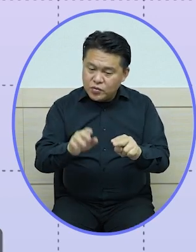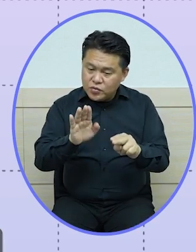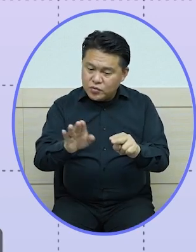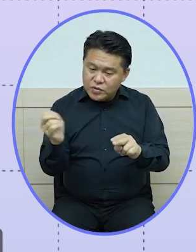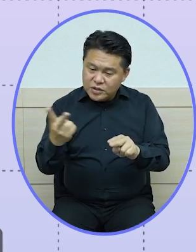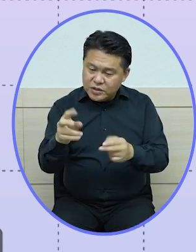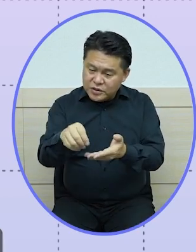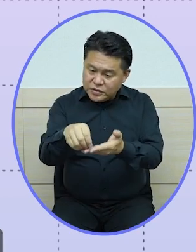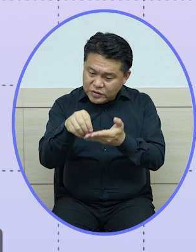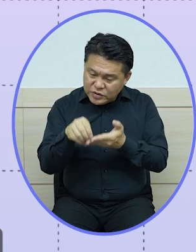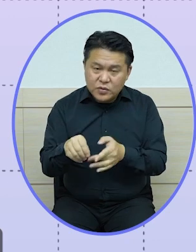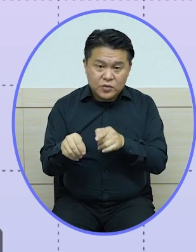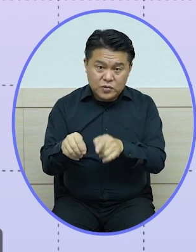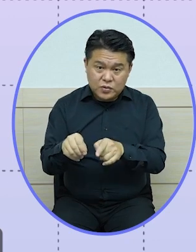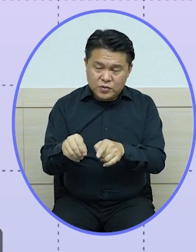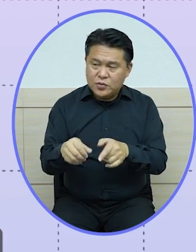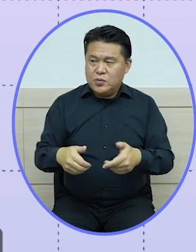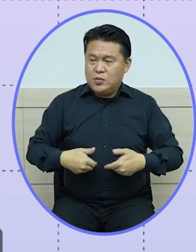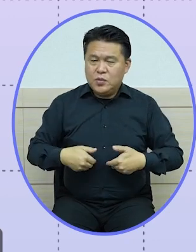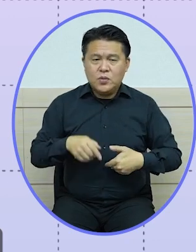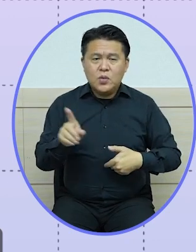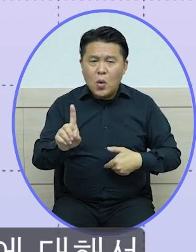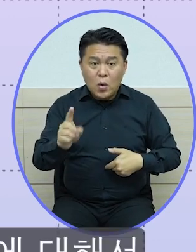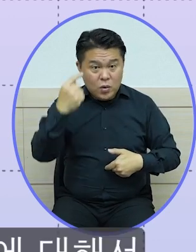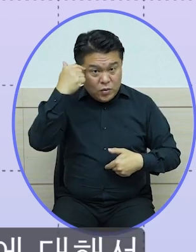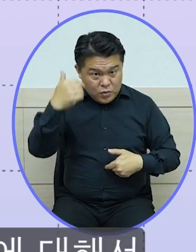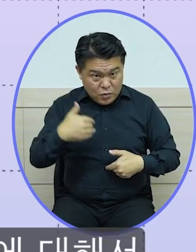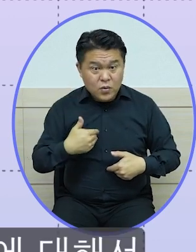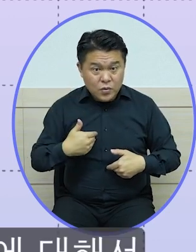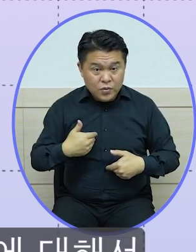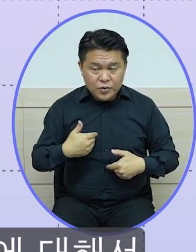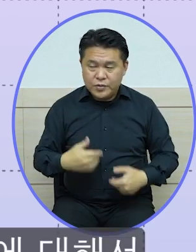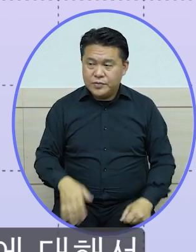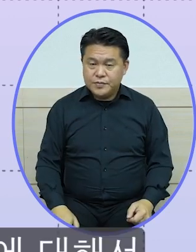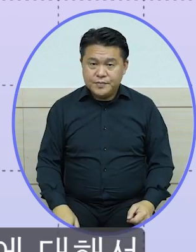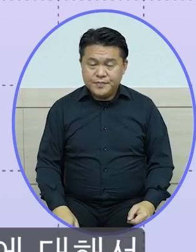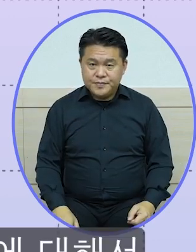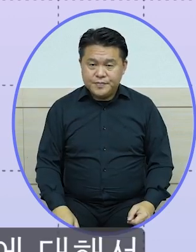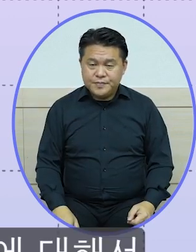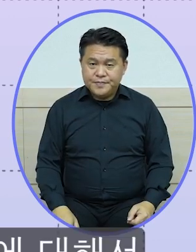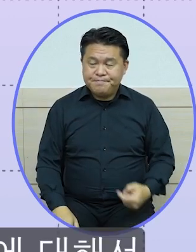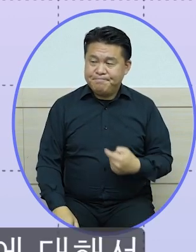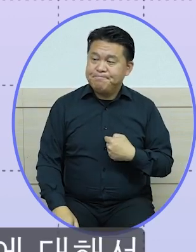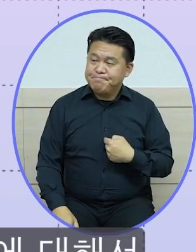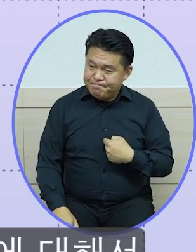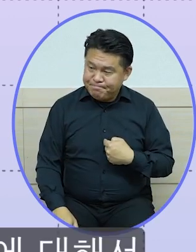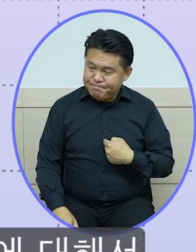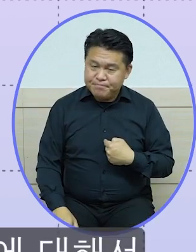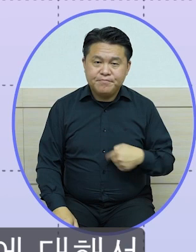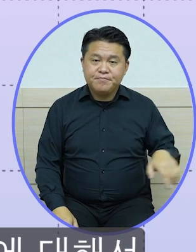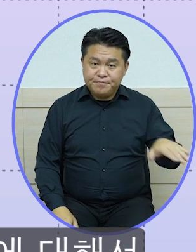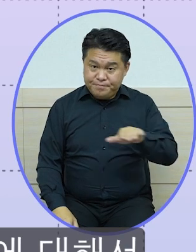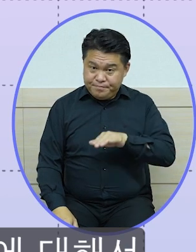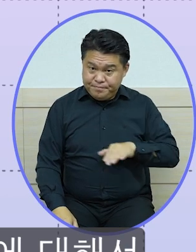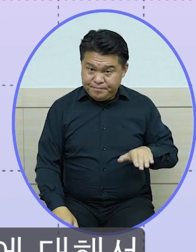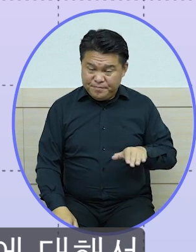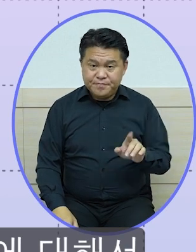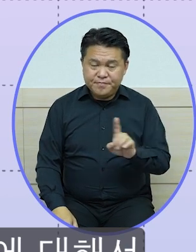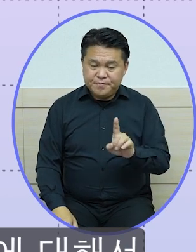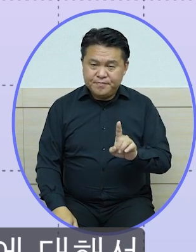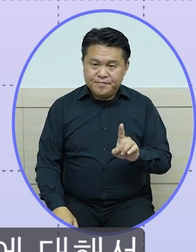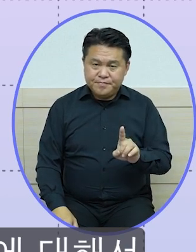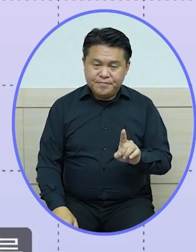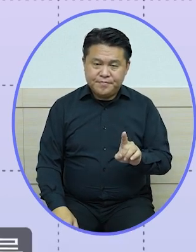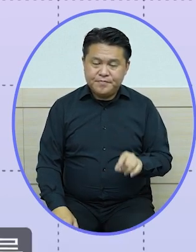종료하셨다가 다시 참여를 해야 되는데 어떻게 하나요? 라고 먼저 문의를 해주시면은 저희가 해당